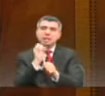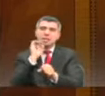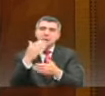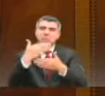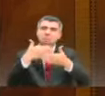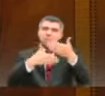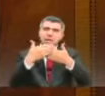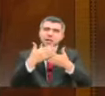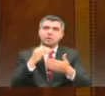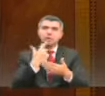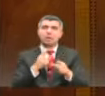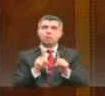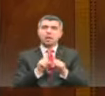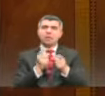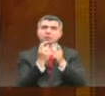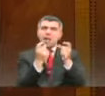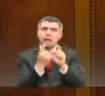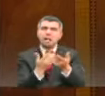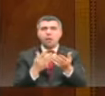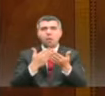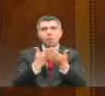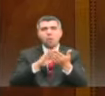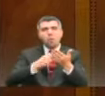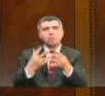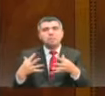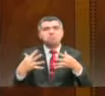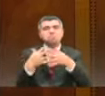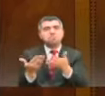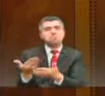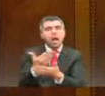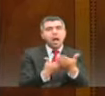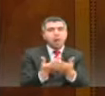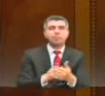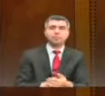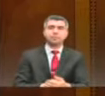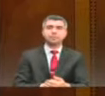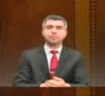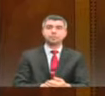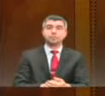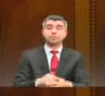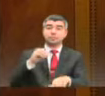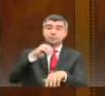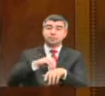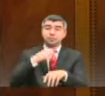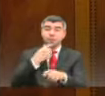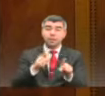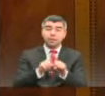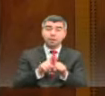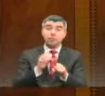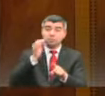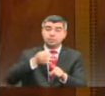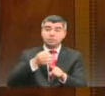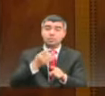مبدأ التعويض الصناعي ونقل الخبرات في إطار الصفقات العمومية الكبرى، وضع تحفيز مالي